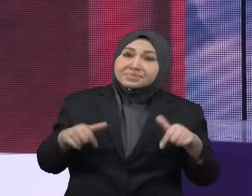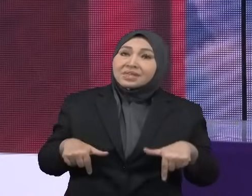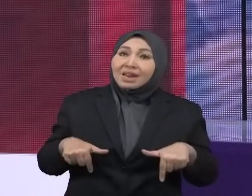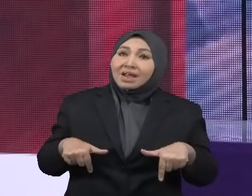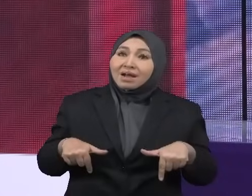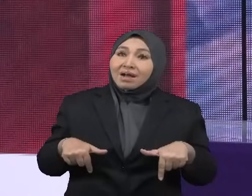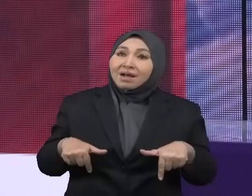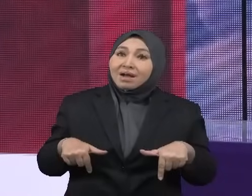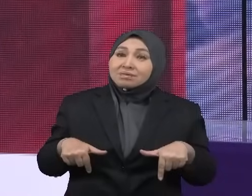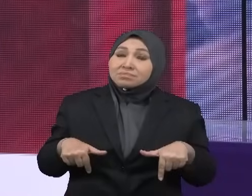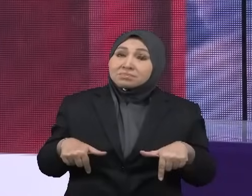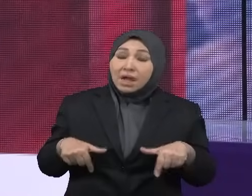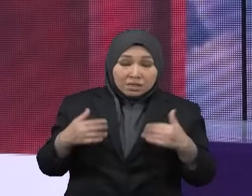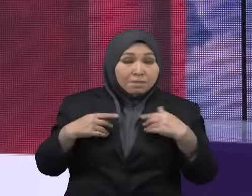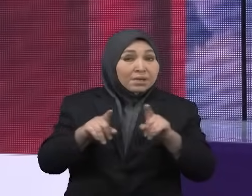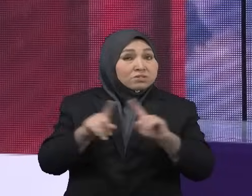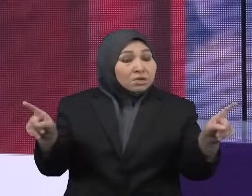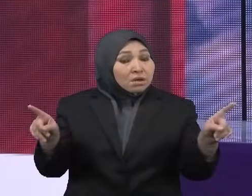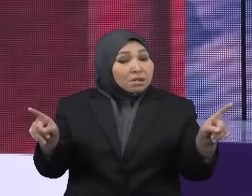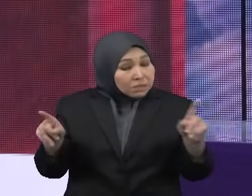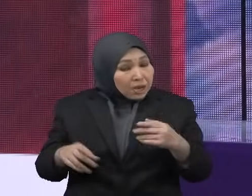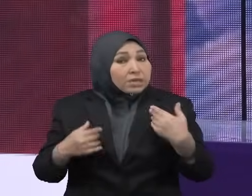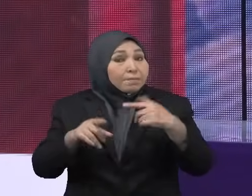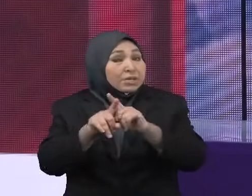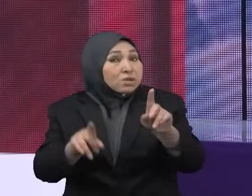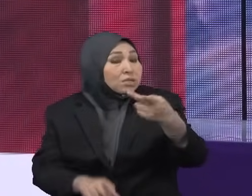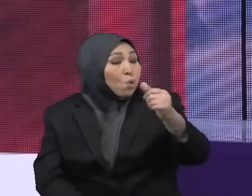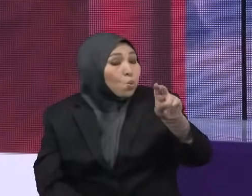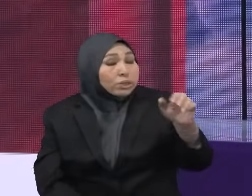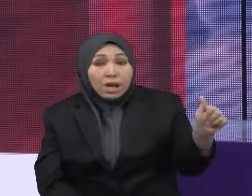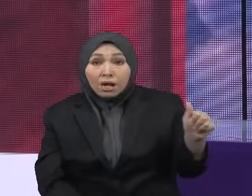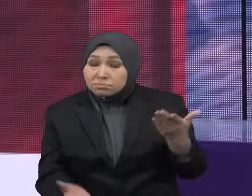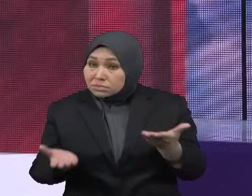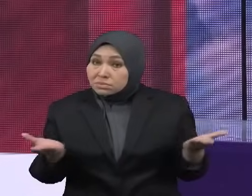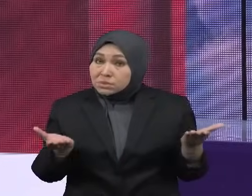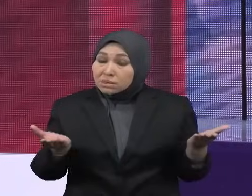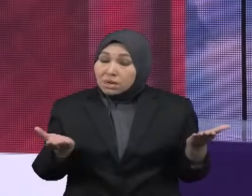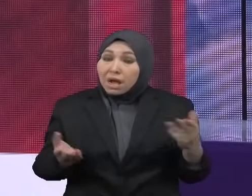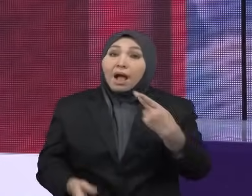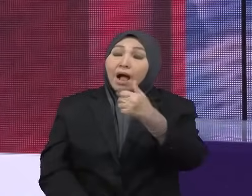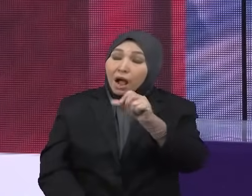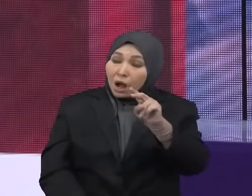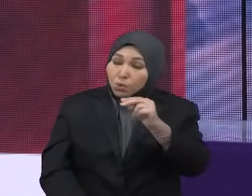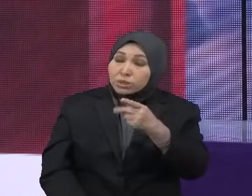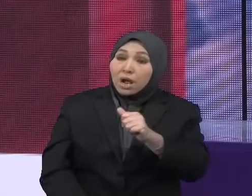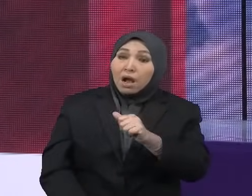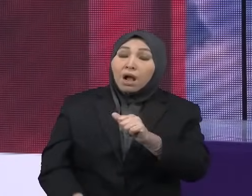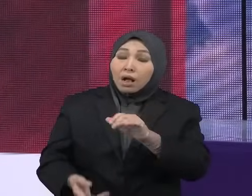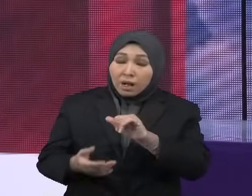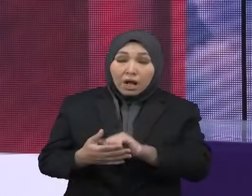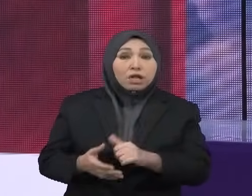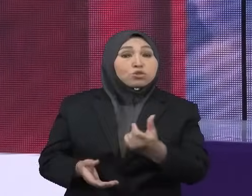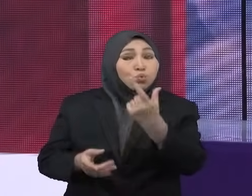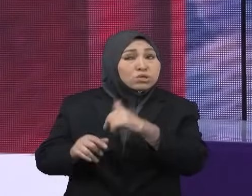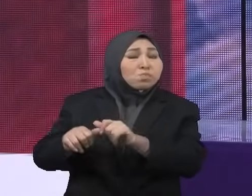qa'idun. Dia ada beza di antara hahuna dengan huna, Ustaz, ya. Huna maksudnya di sini. Tapi hahuna, nun. Ha,